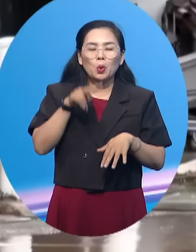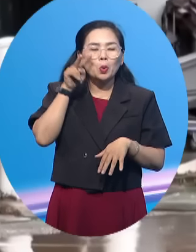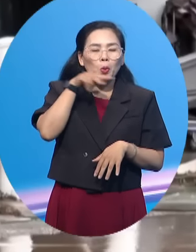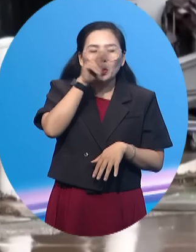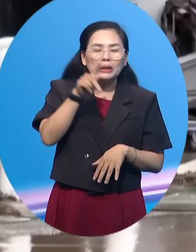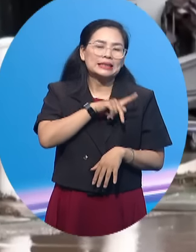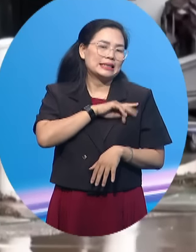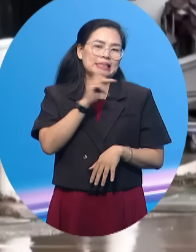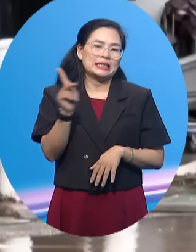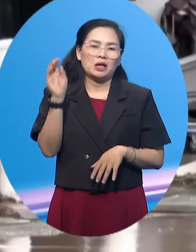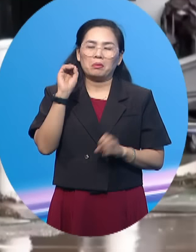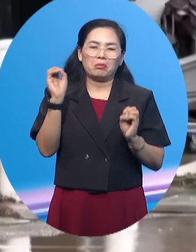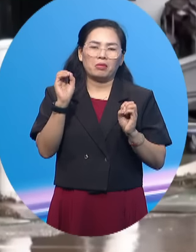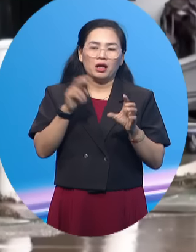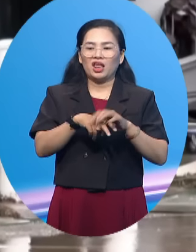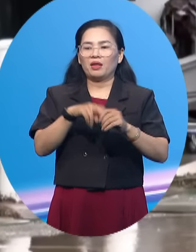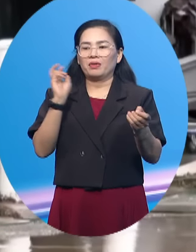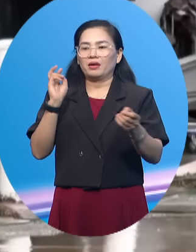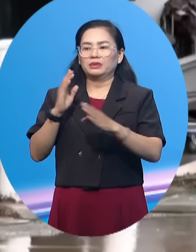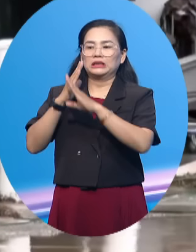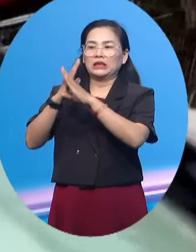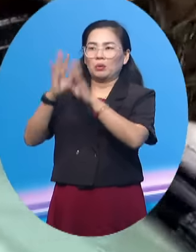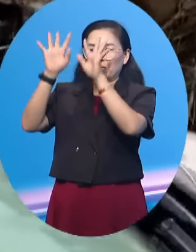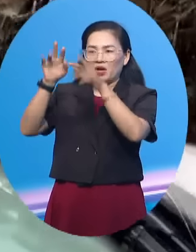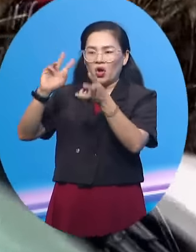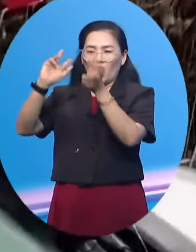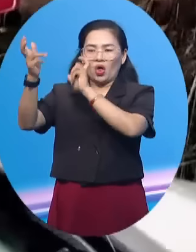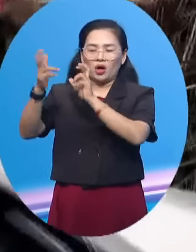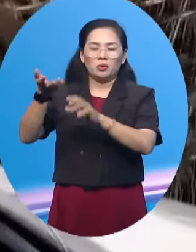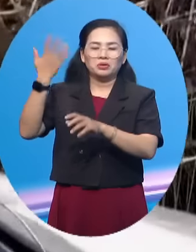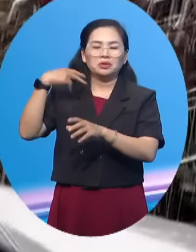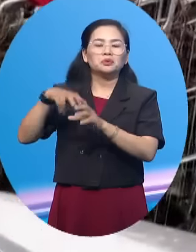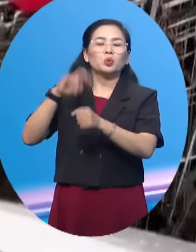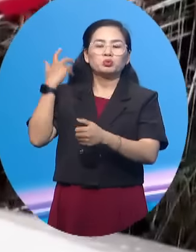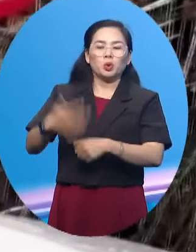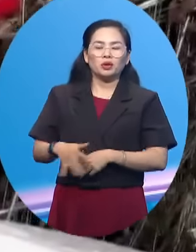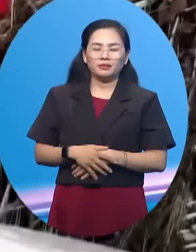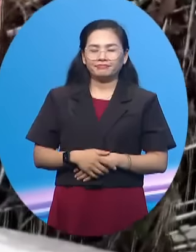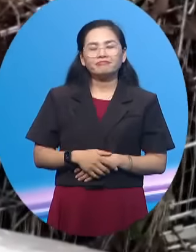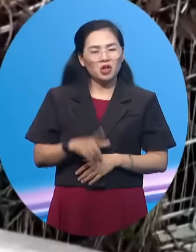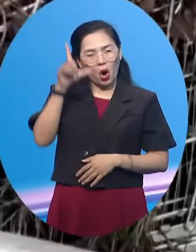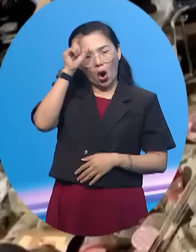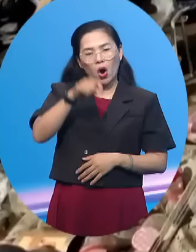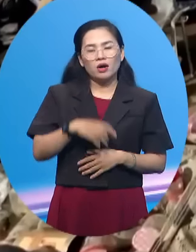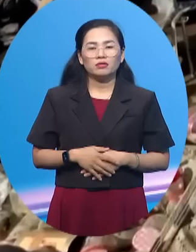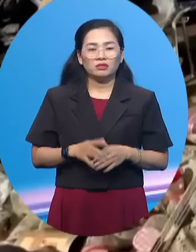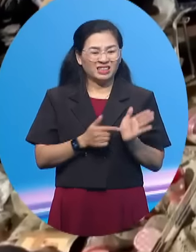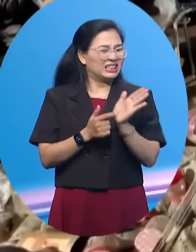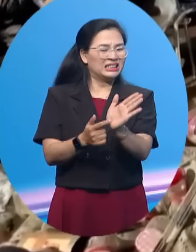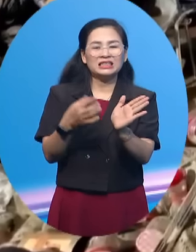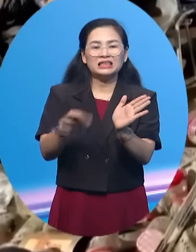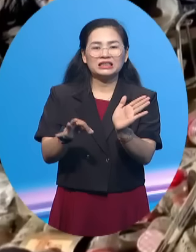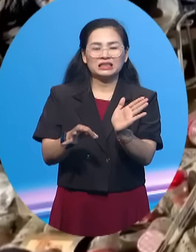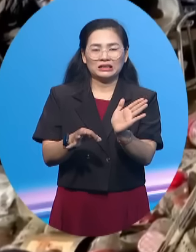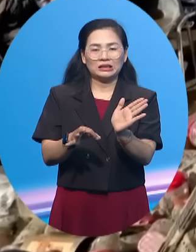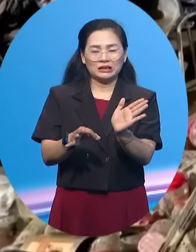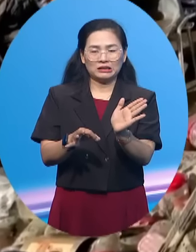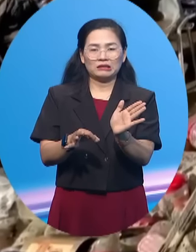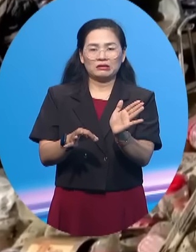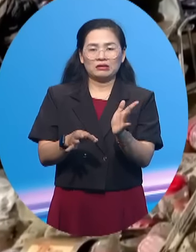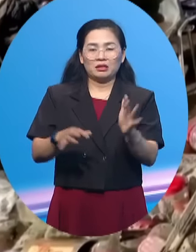chí còn rút Mỹ khỏi hiệp ước chống biến đổi khí hậu trong nhiệm kỳ trước. Những dữ liệu trong thập kỷ qua cho thấy một điều chắc chắn